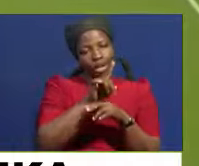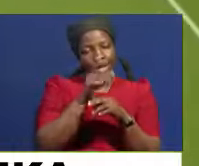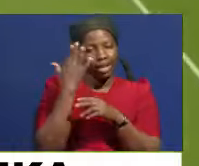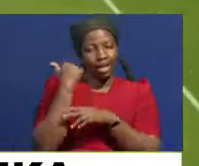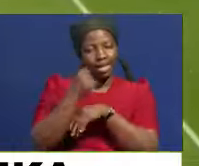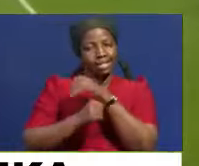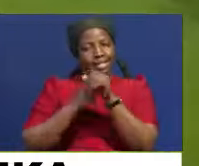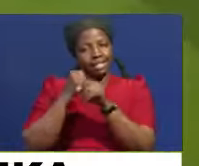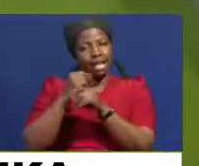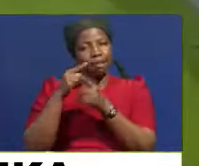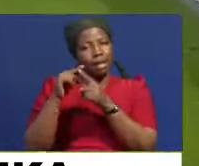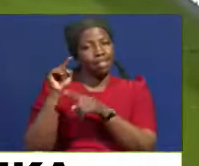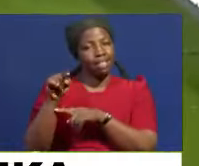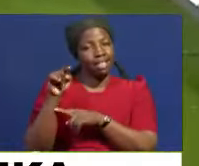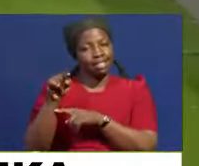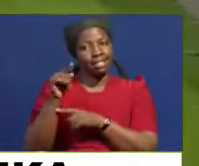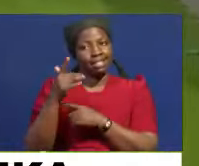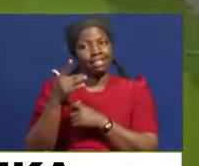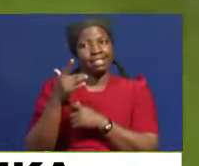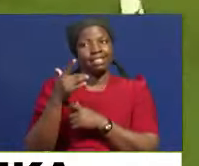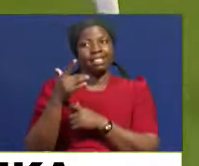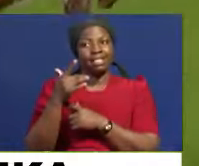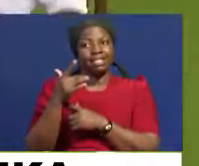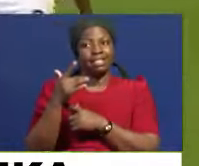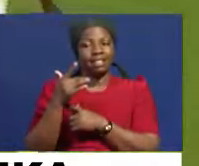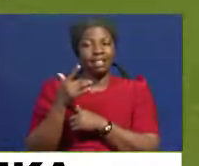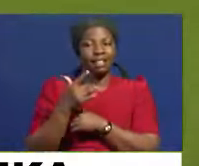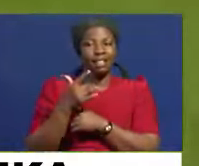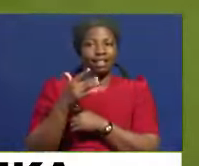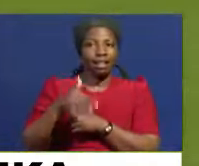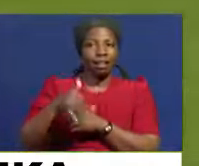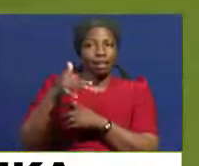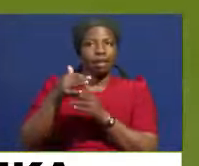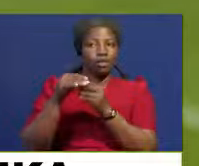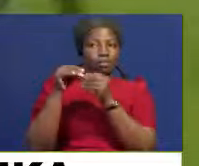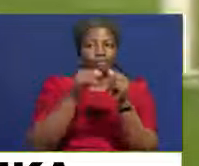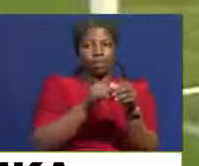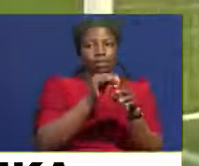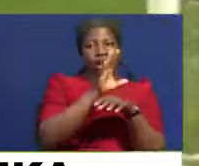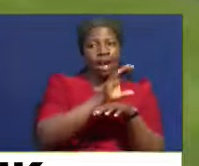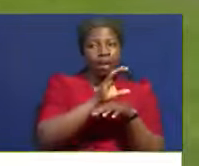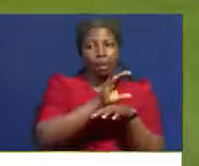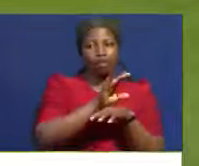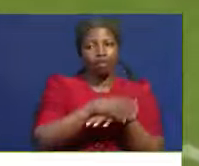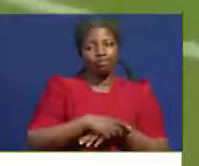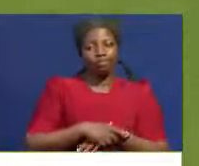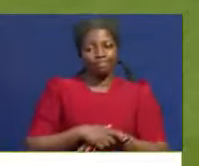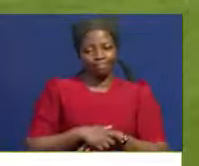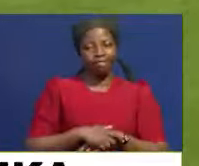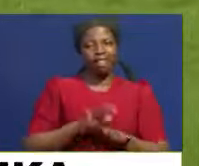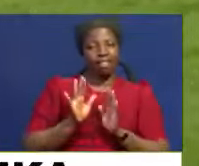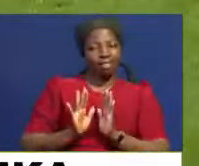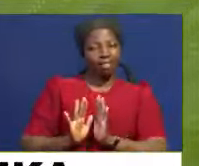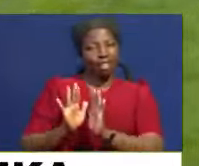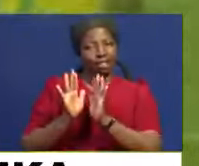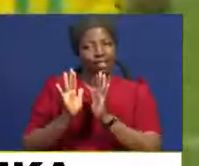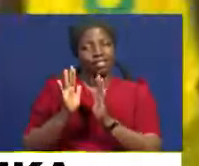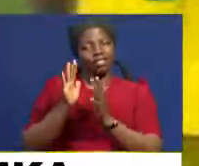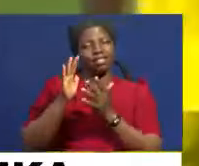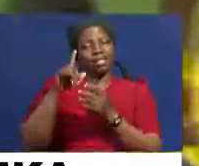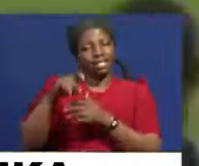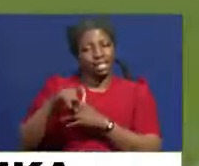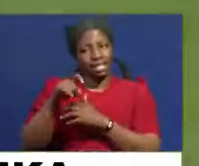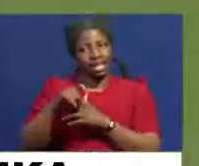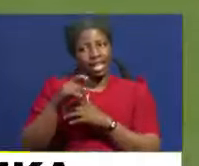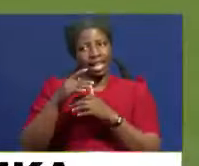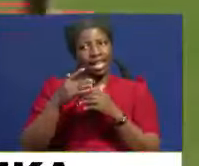Hata hivyo, vijana hao wa Engin Firat walishindwa na Cameroon katika mechi zote mbili za Oktoba kati ya timu hizo na kuwaacha wakihitaji ushindi katika mechi